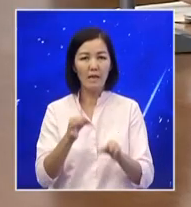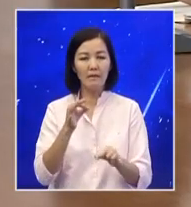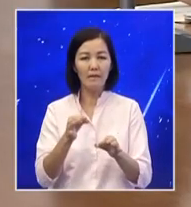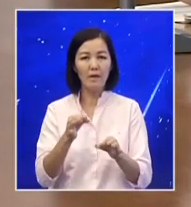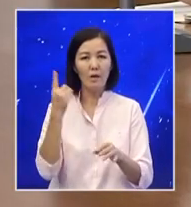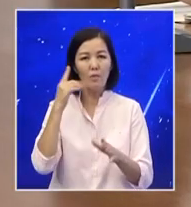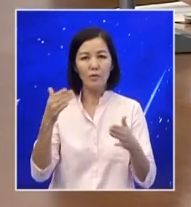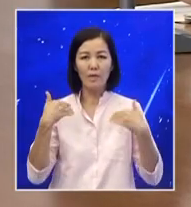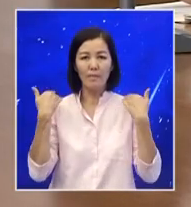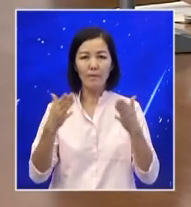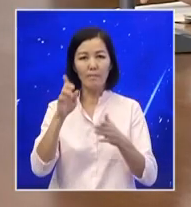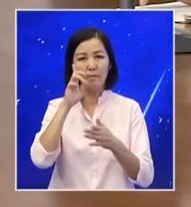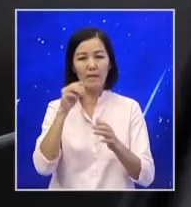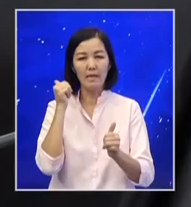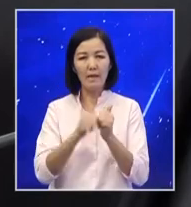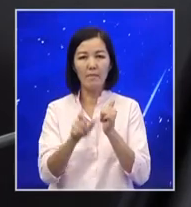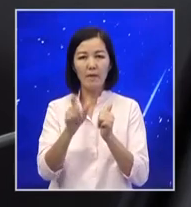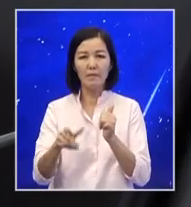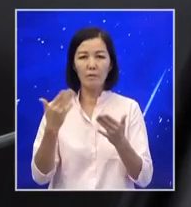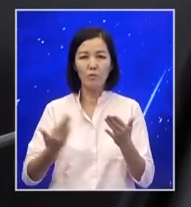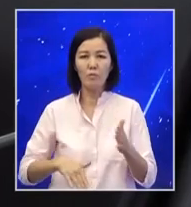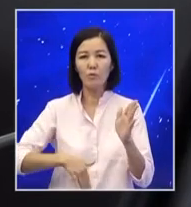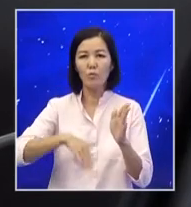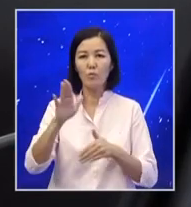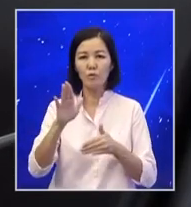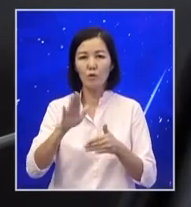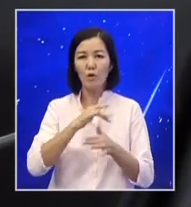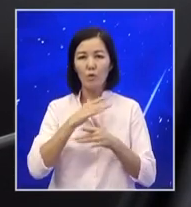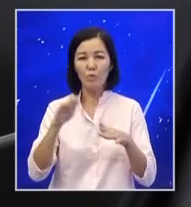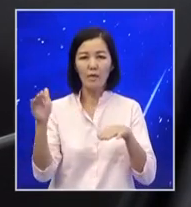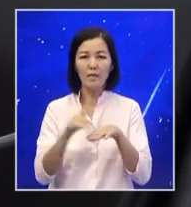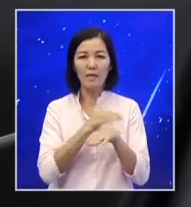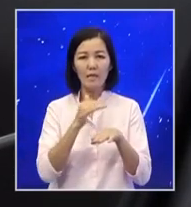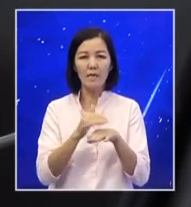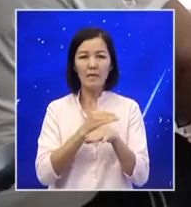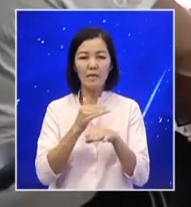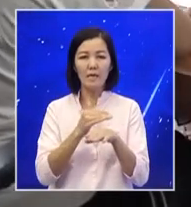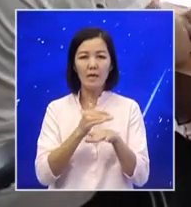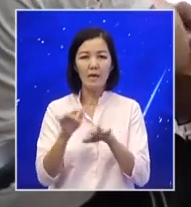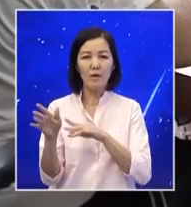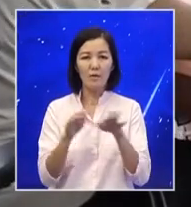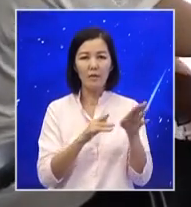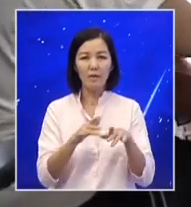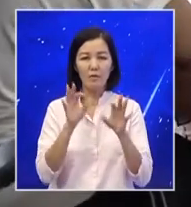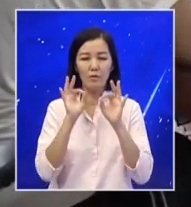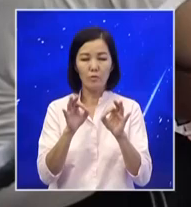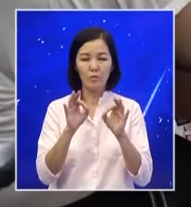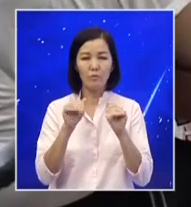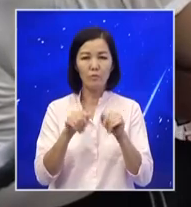пікір айтқандар мемлекет әрбір азаматының өмірін жақсарту жолында көптеген игі қадамдар жасап жатқанын құптай